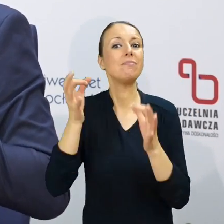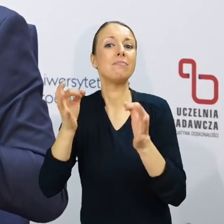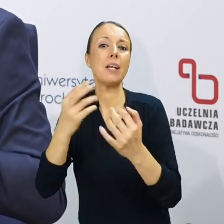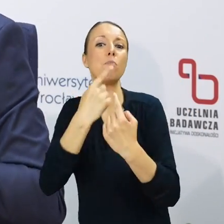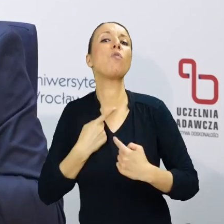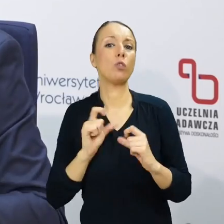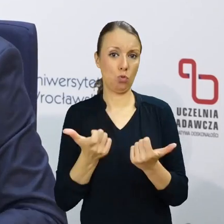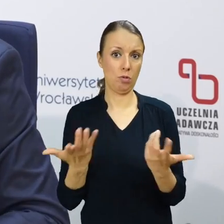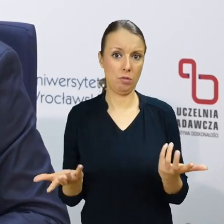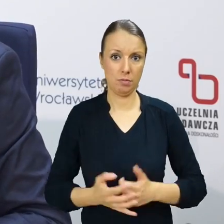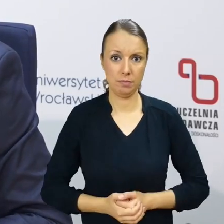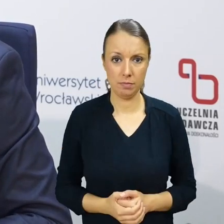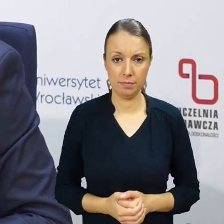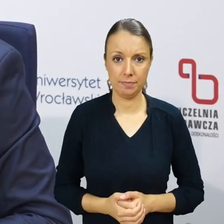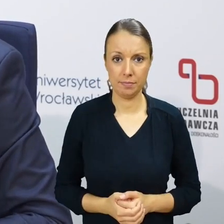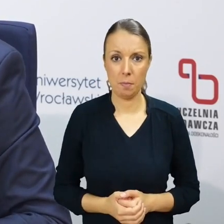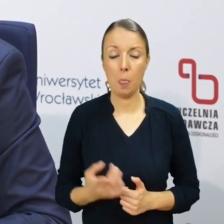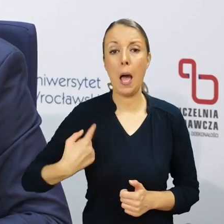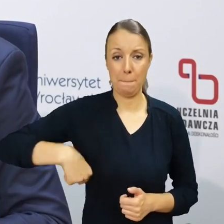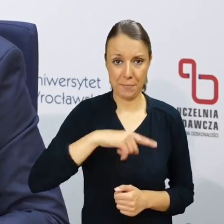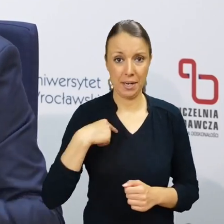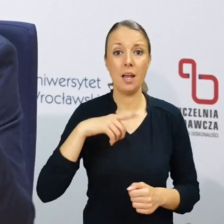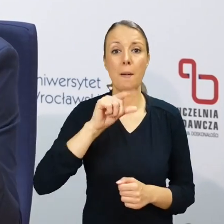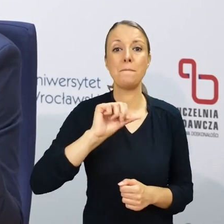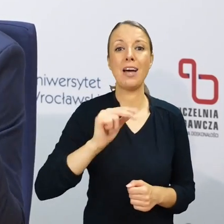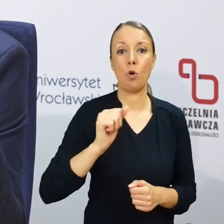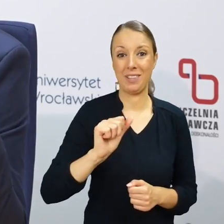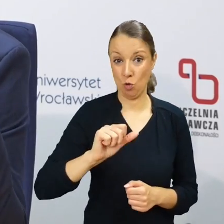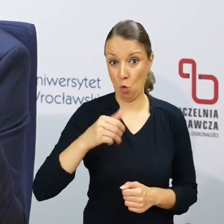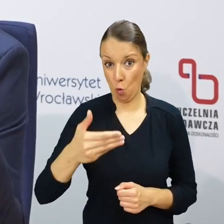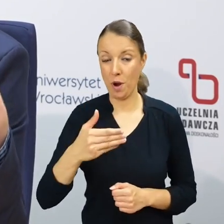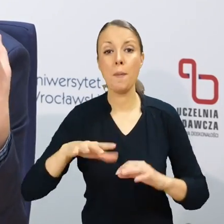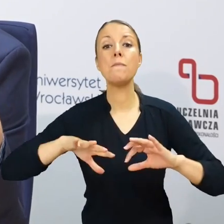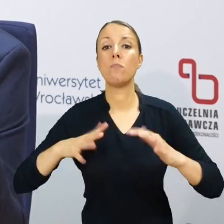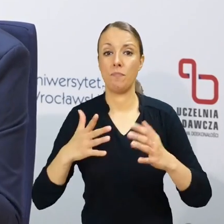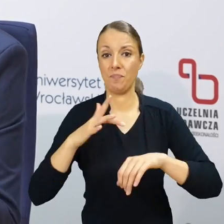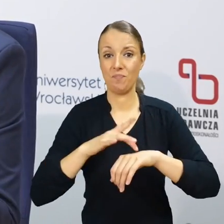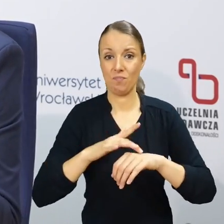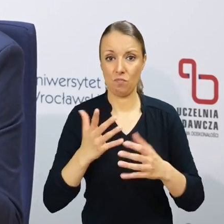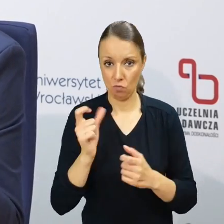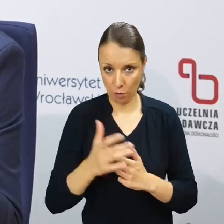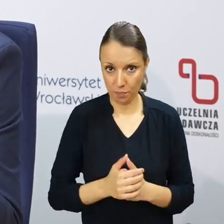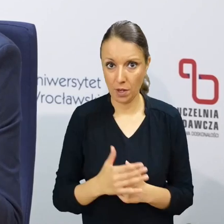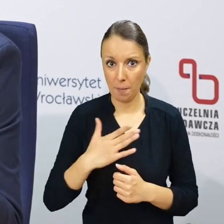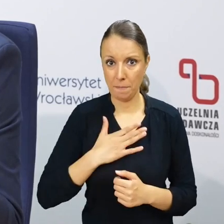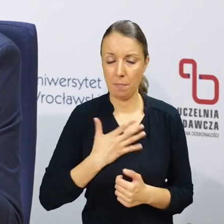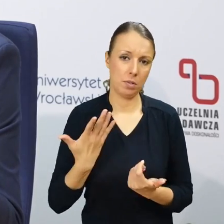jako Panoptykon wyciągamy z tego wnioski. No bo spraw, po pierwsze mamy sprawy, które trwają 5-6 lat. Mamy